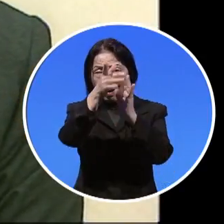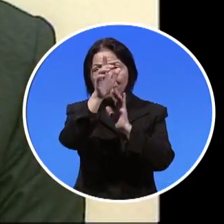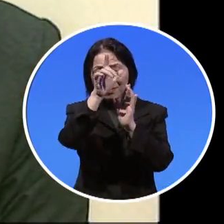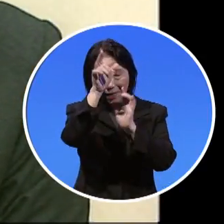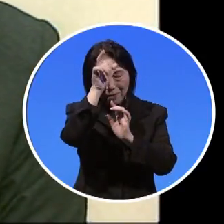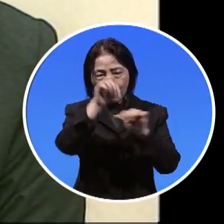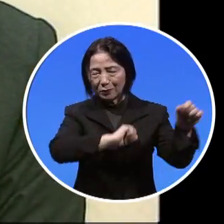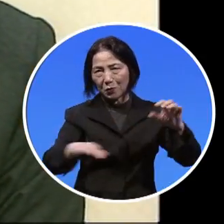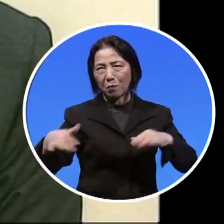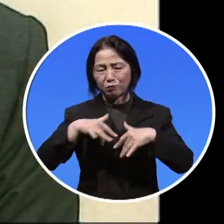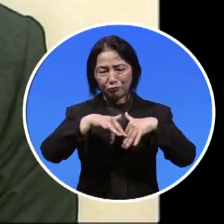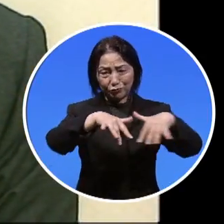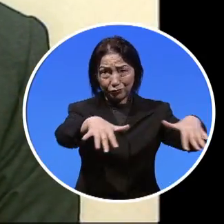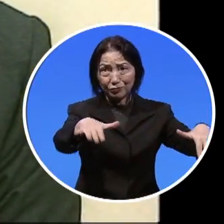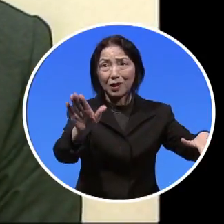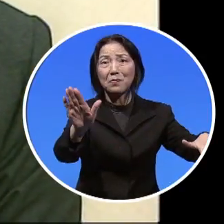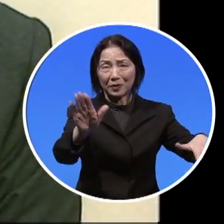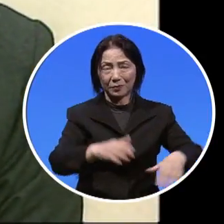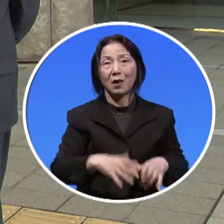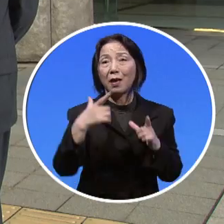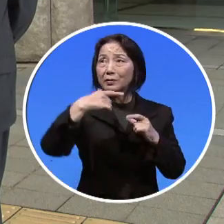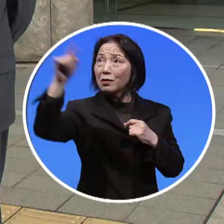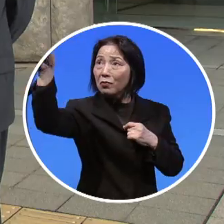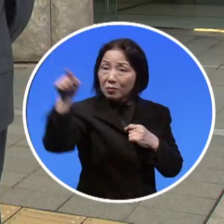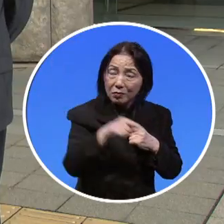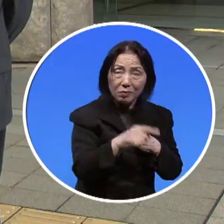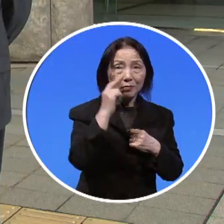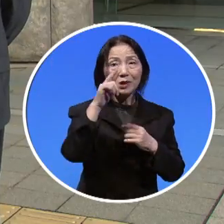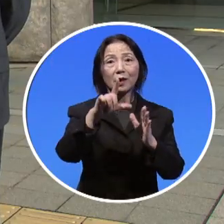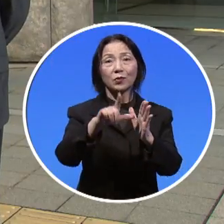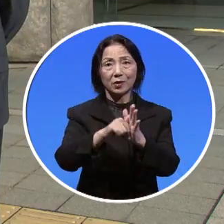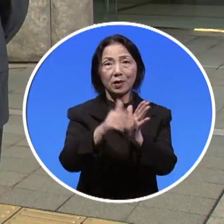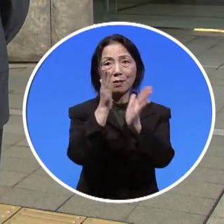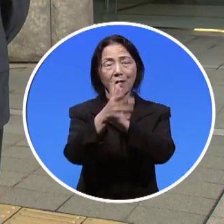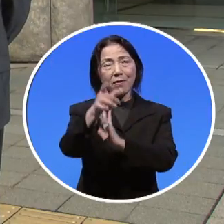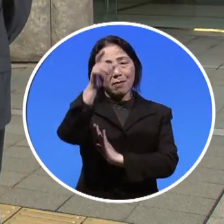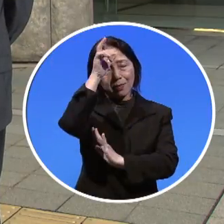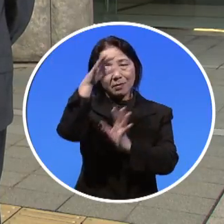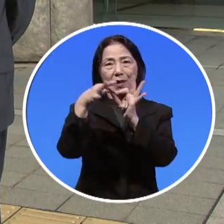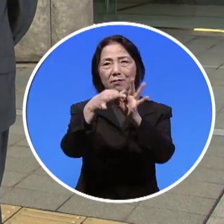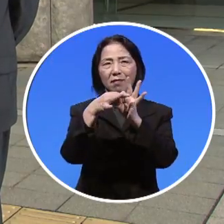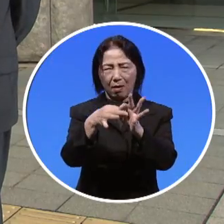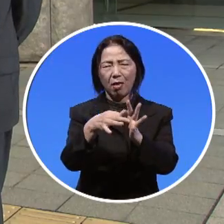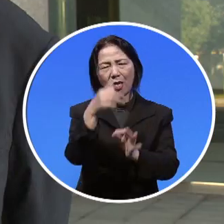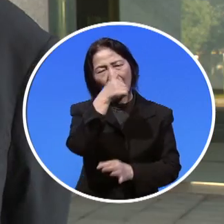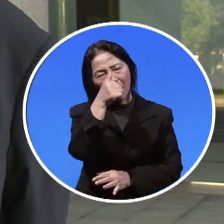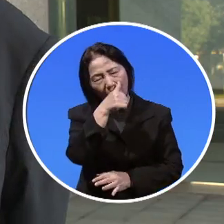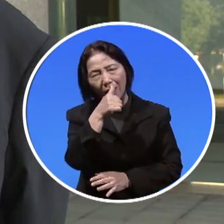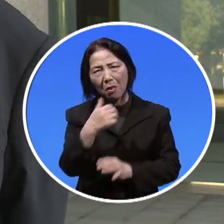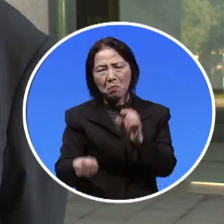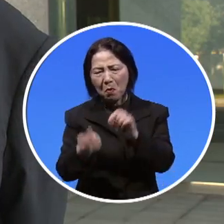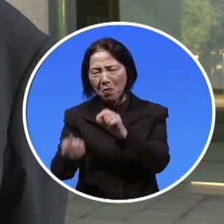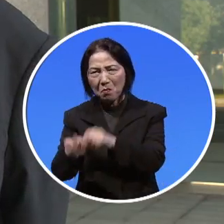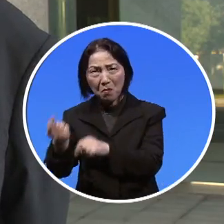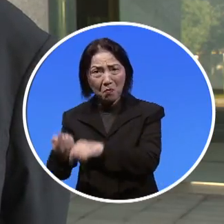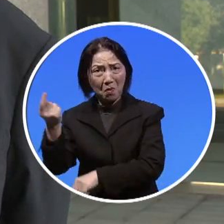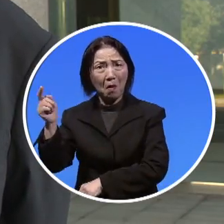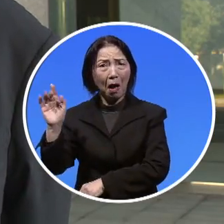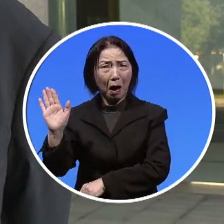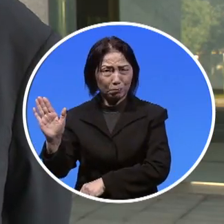に反映させてきました全国的に警察関係の方の不祥事が